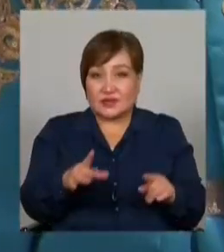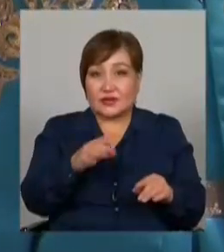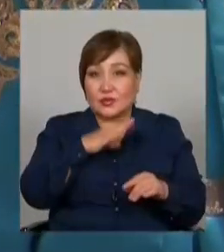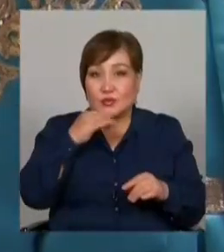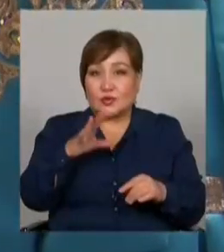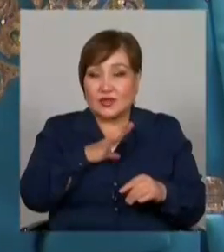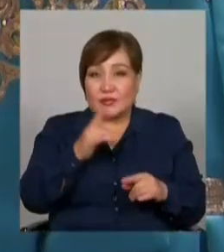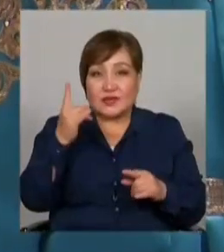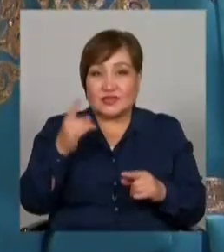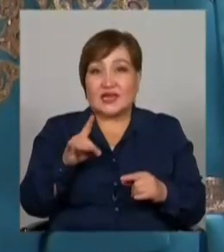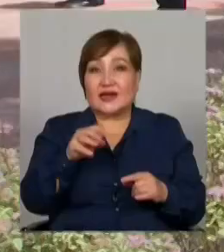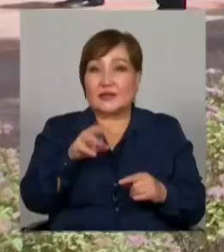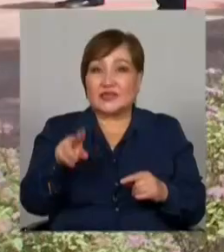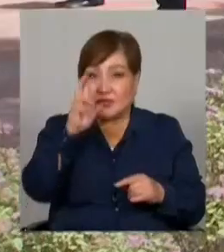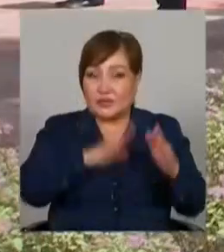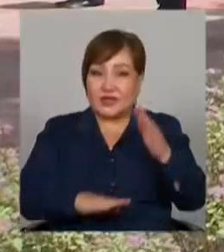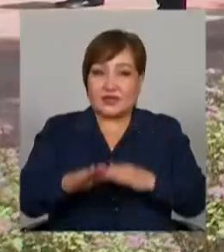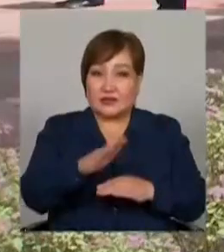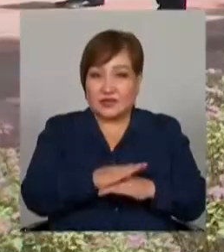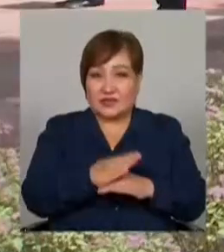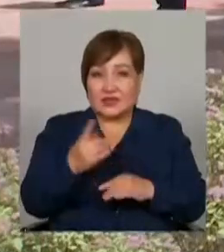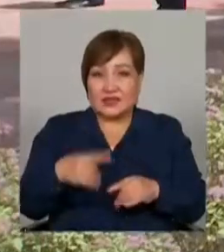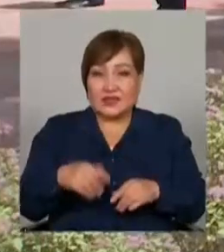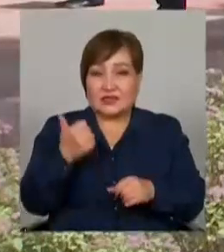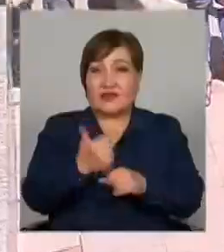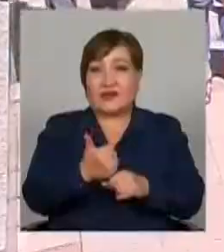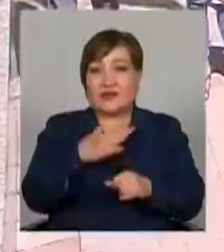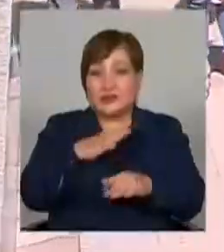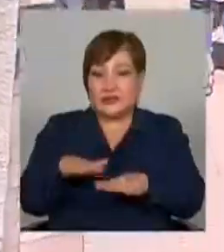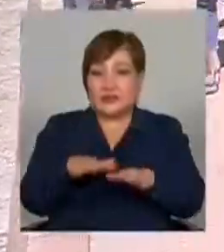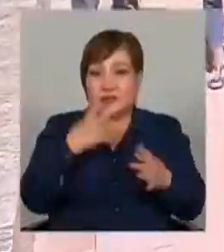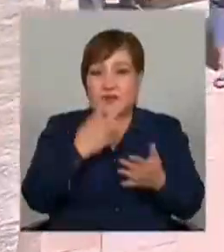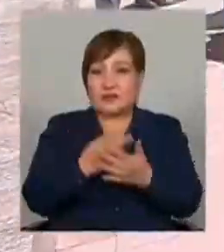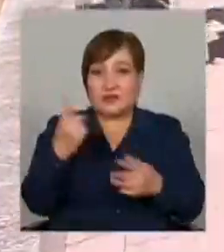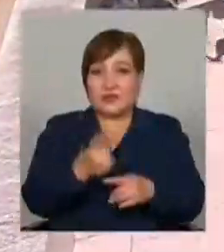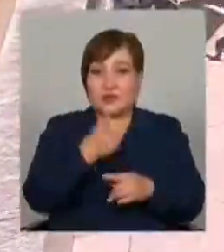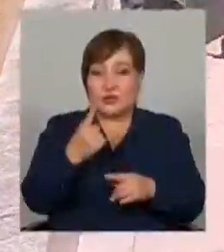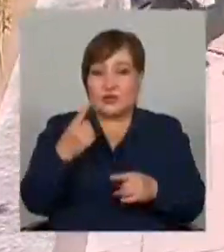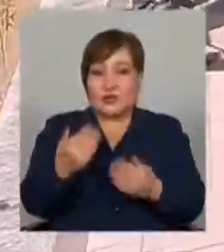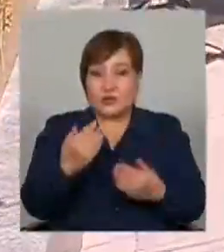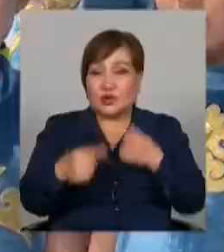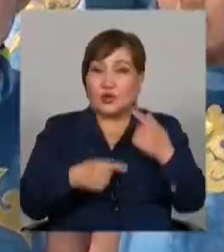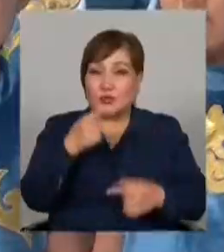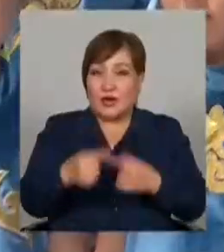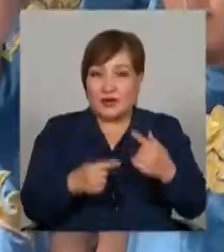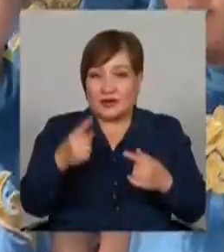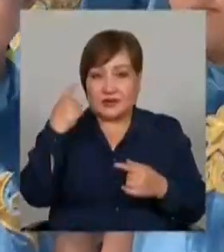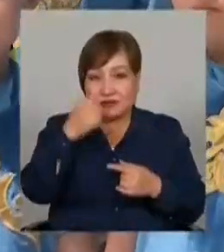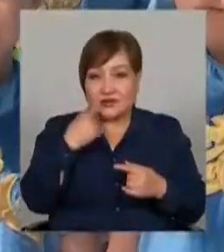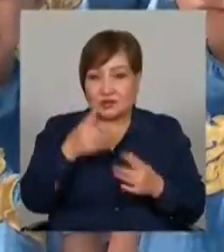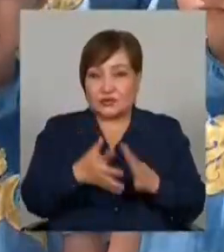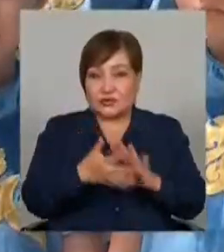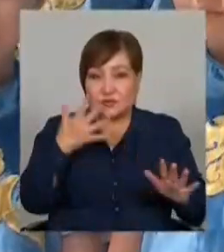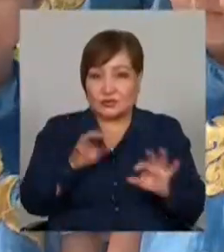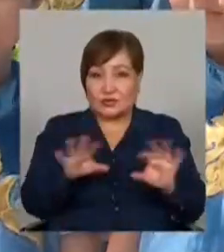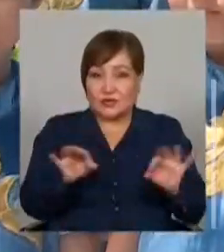рәміздер мемлекеттігіміздің мызғымас негіздердің бірі. Оны бүгінгі ұрпақ жете түсінетіндерін жеткізді. Барша қазақстандықтарды